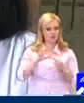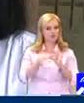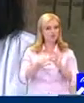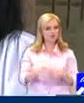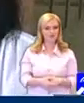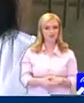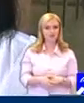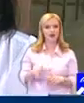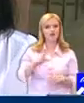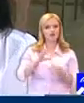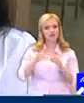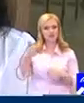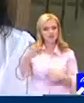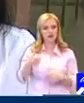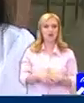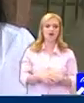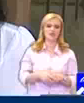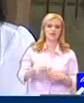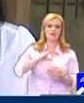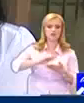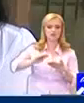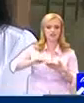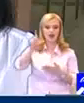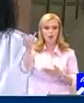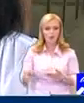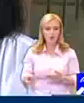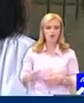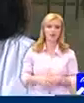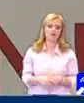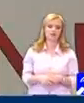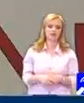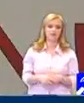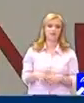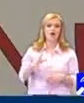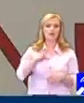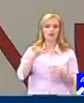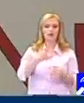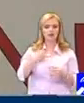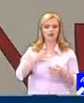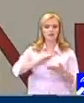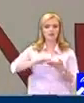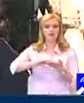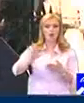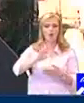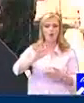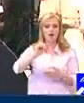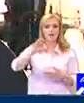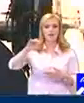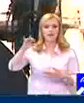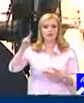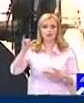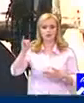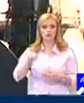A fost greu și la gramatică, și la eseu. A fost scrisarea treia la Mihai Minescu. 7-8. Pentru mine